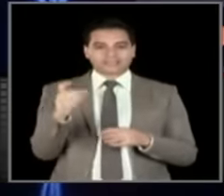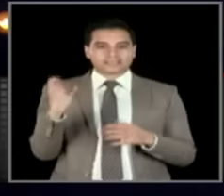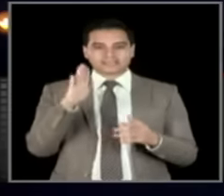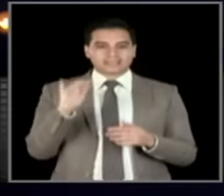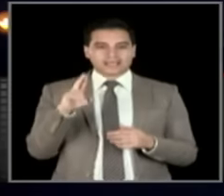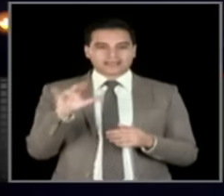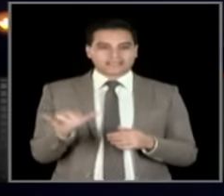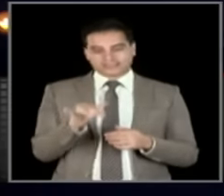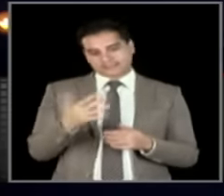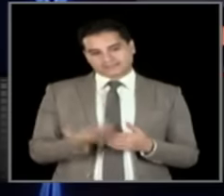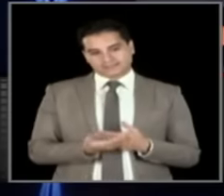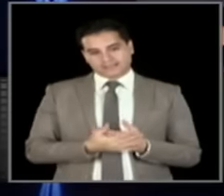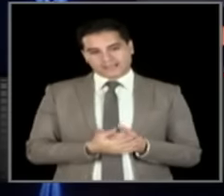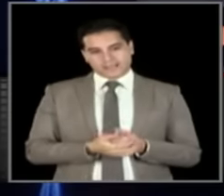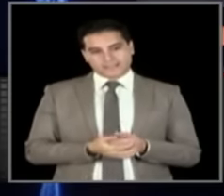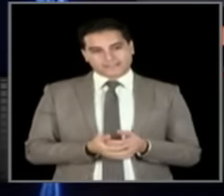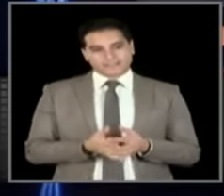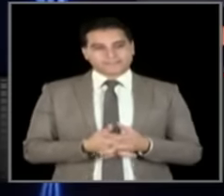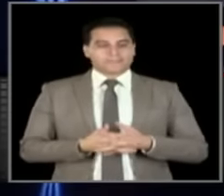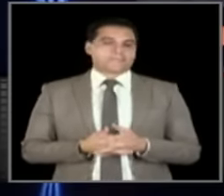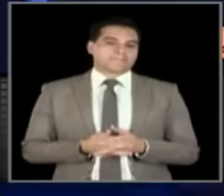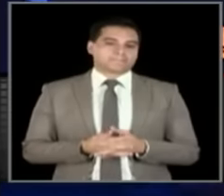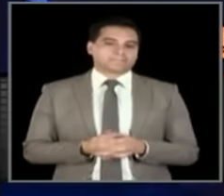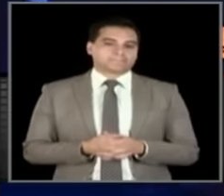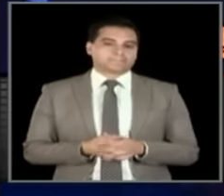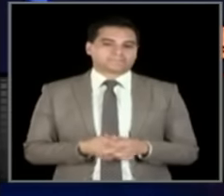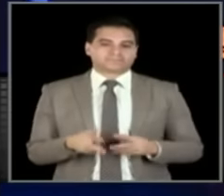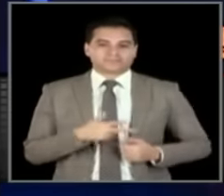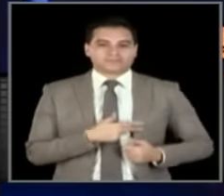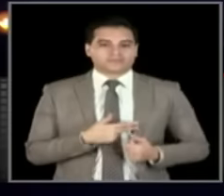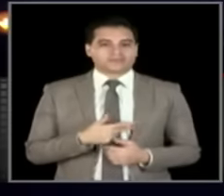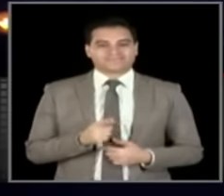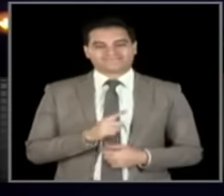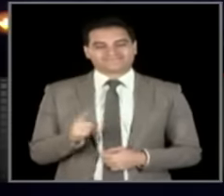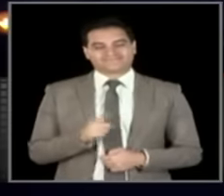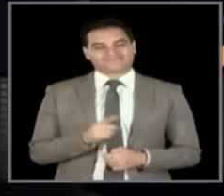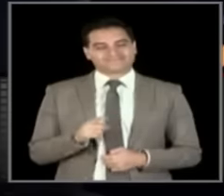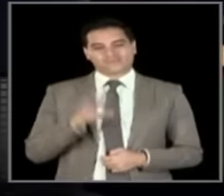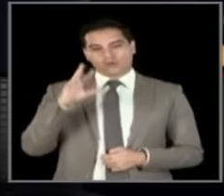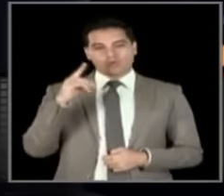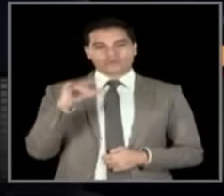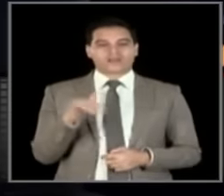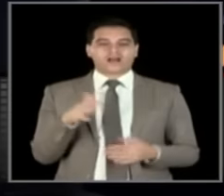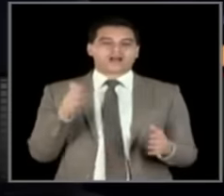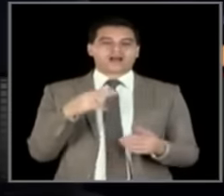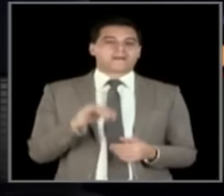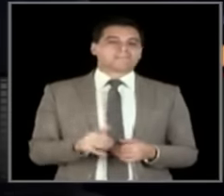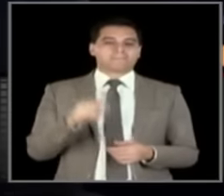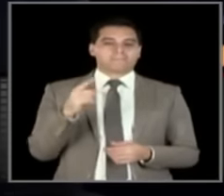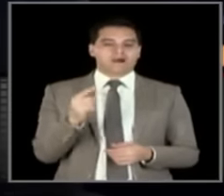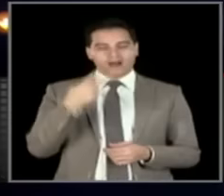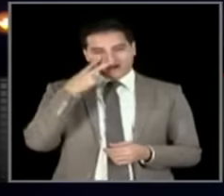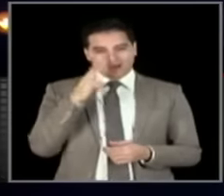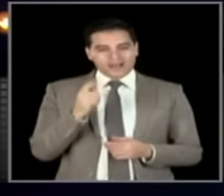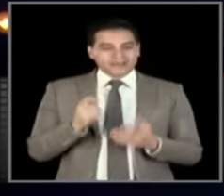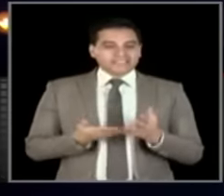يلا يلا عرفت. لا انا قلتها في الاول. سيمون. هدى عمار. هدى عمار. هدى عمار. هدى عمار قلتها في الاول. حسن كان عايز يقولها.